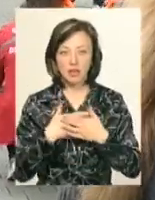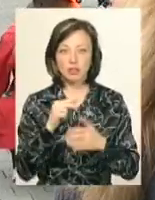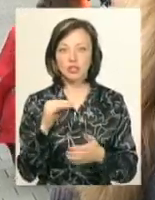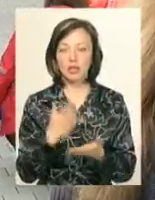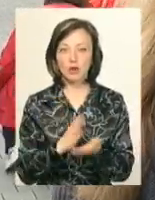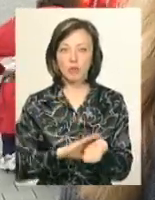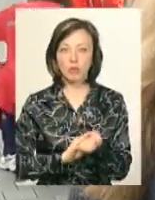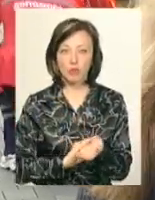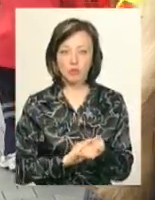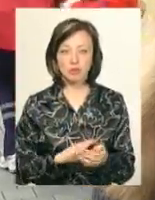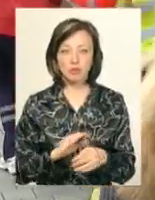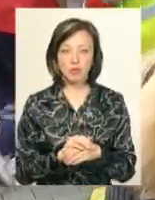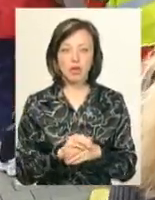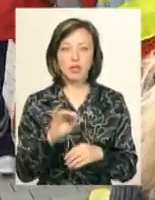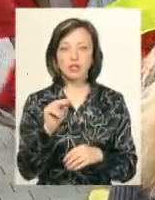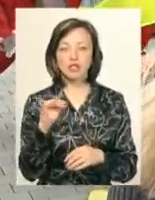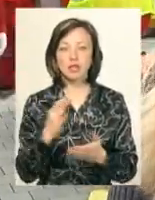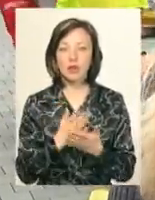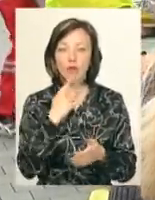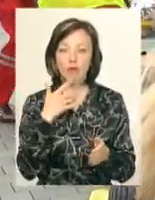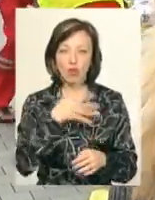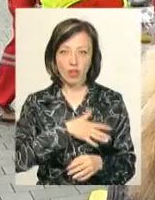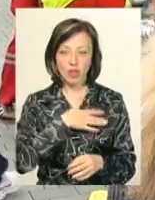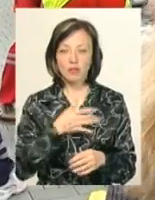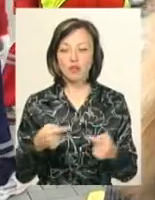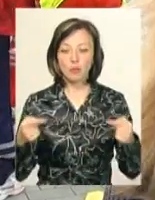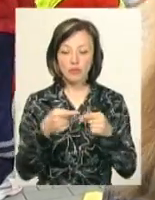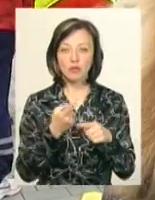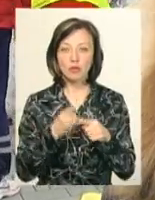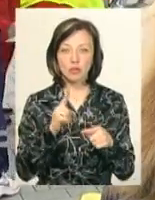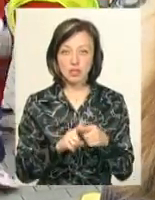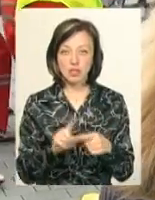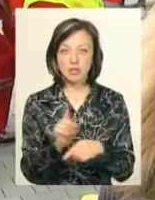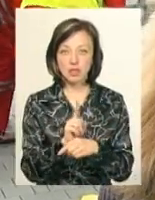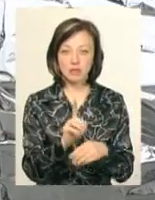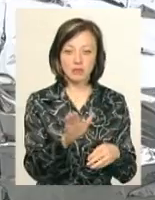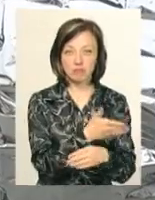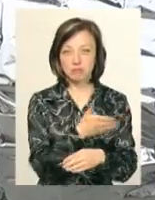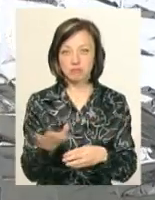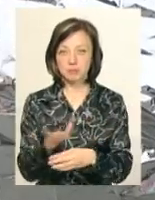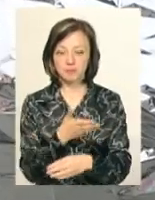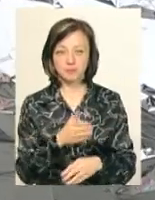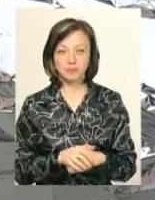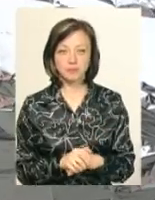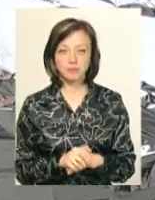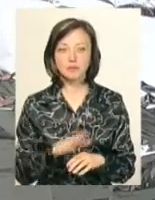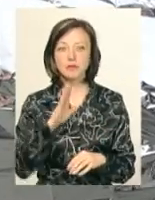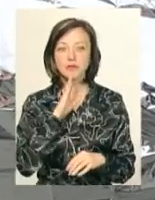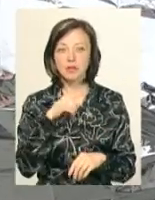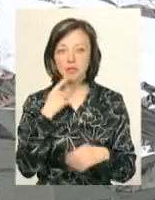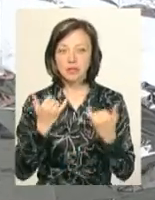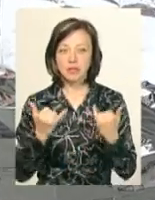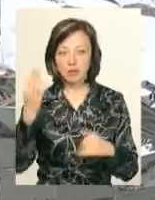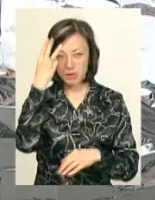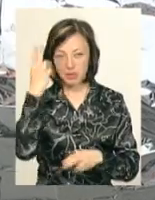є пульс на периферії, і чи є кровотечі. Відповідно до цих критеріїв іде і сортування. Лариса Чубенко каже, нині на